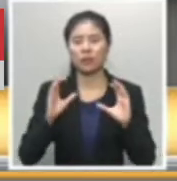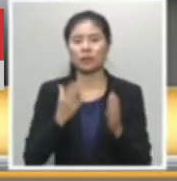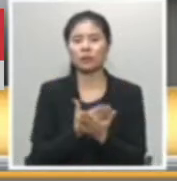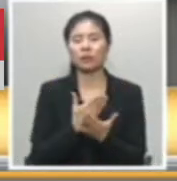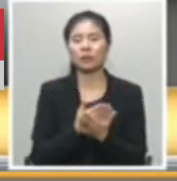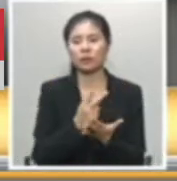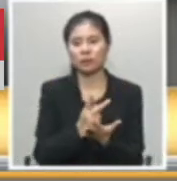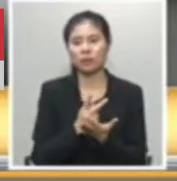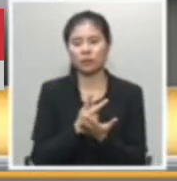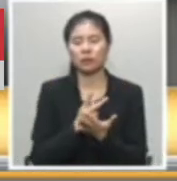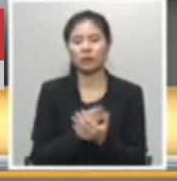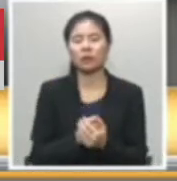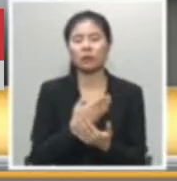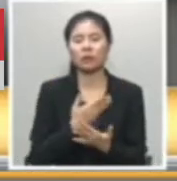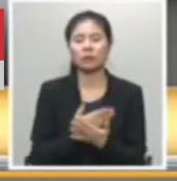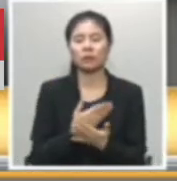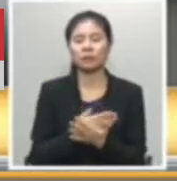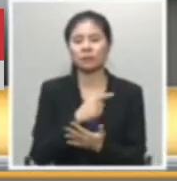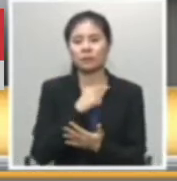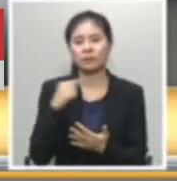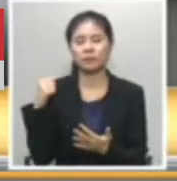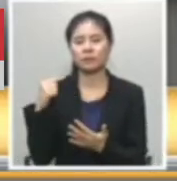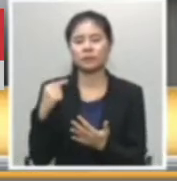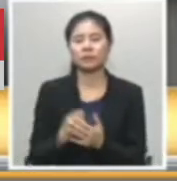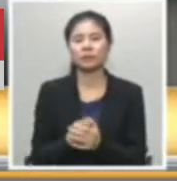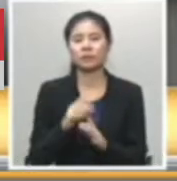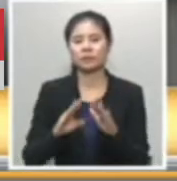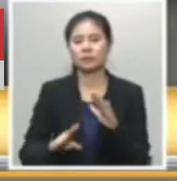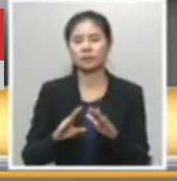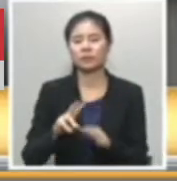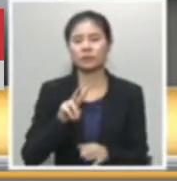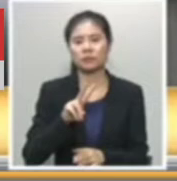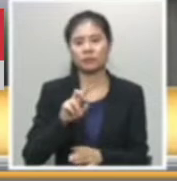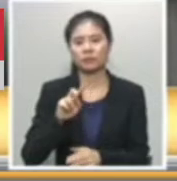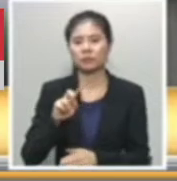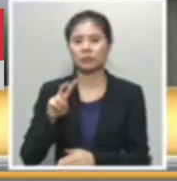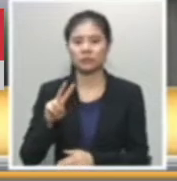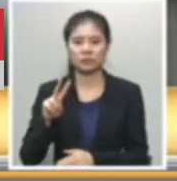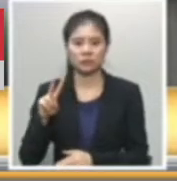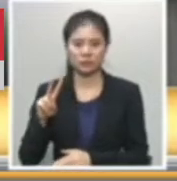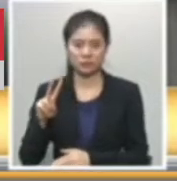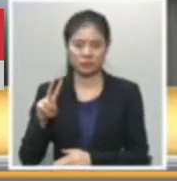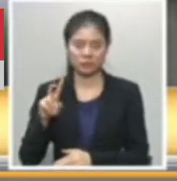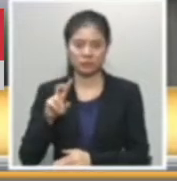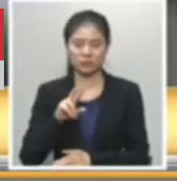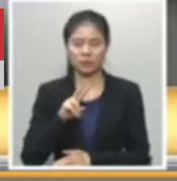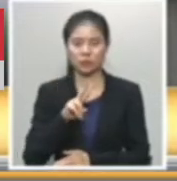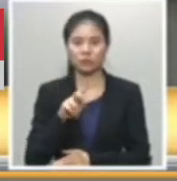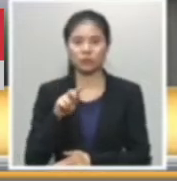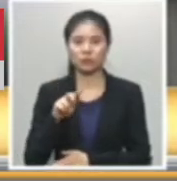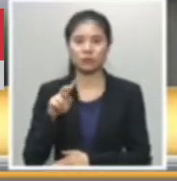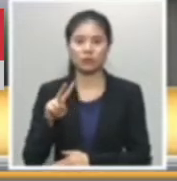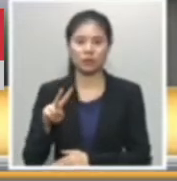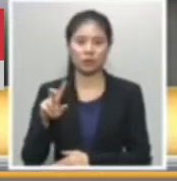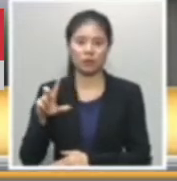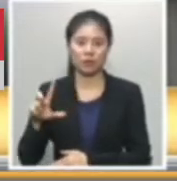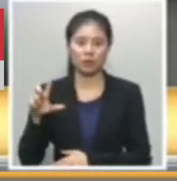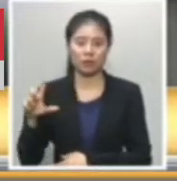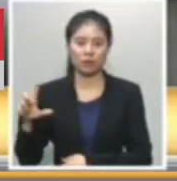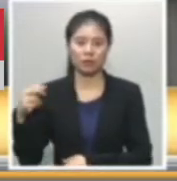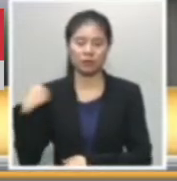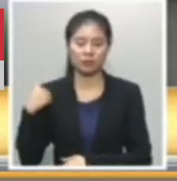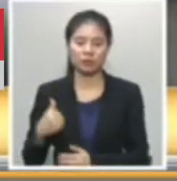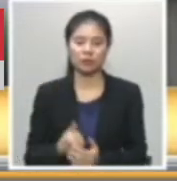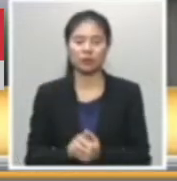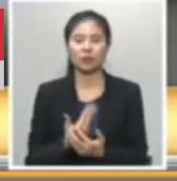การขาดดุลงบประมาณเนี่ยสูงถึง 2.2 ล้านล้านบาทครับแต่ปรากฏว่าตรงข้ามนะครับการจัด